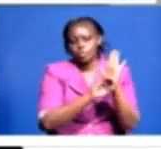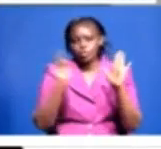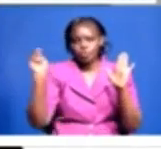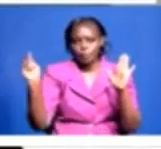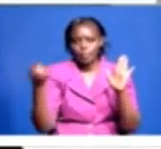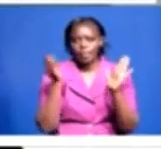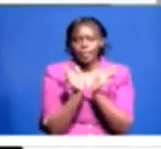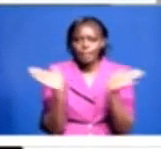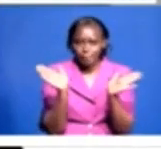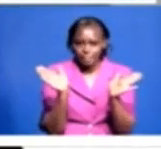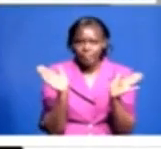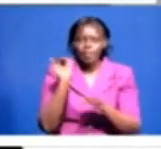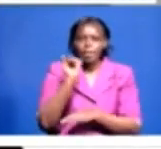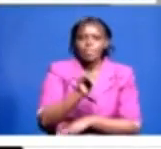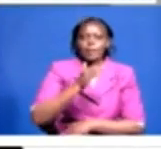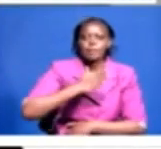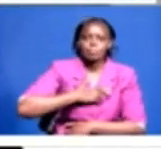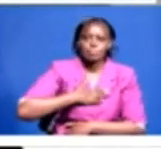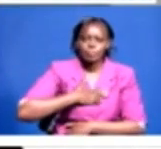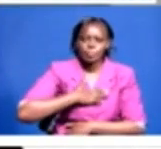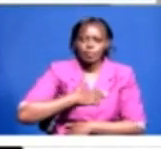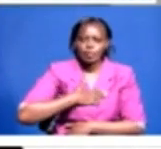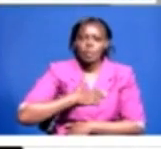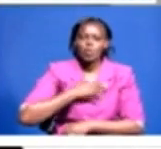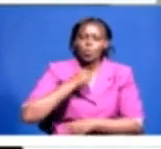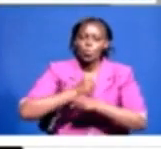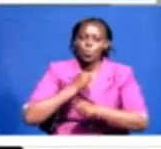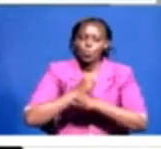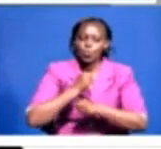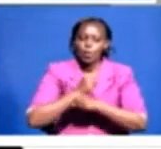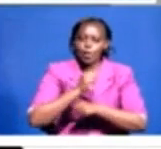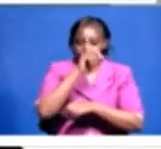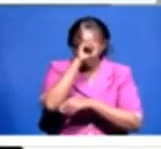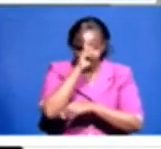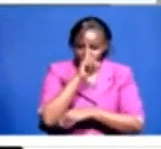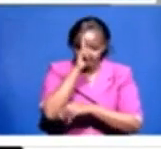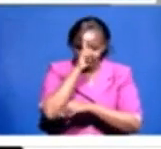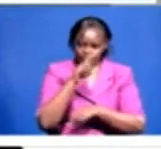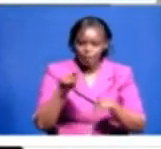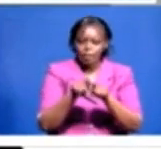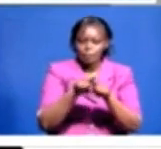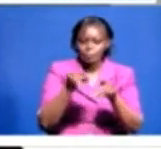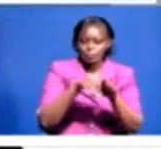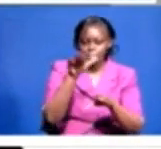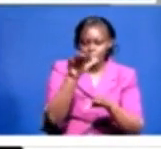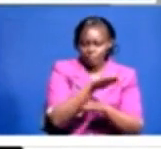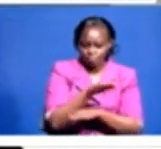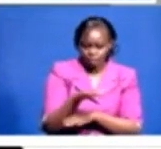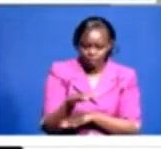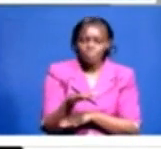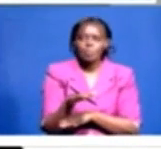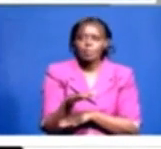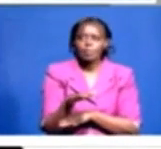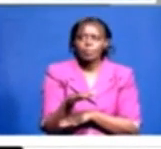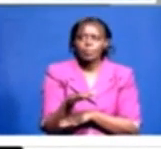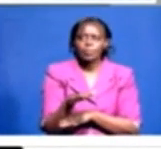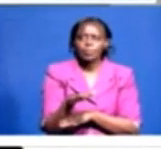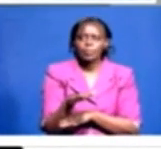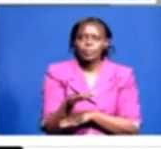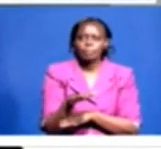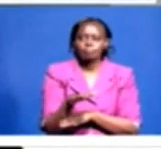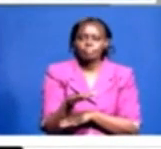Kenya, na kwamba nitayatekeleza majukumu yangu ya ubunge kwa uaminifu na uangalifu.